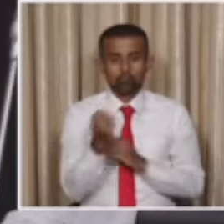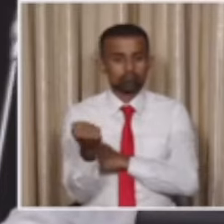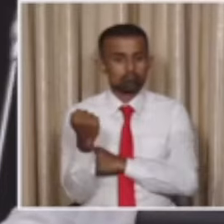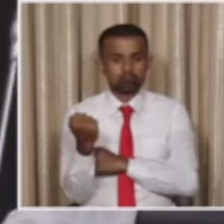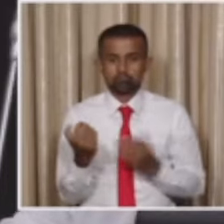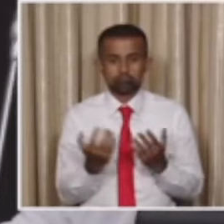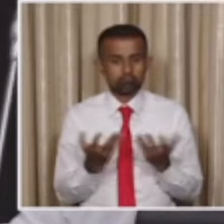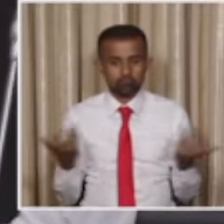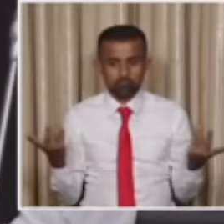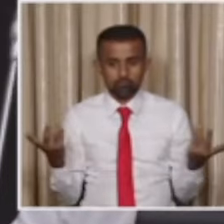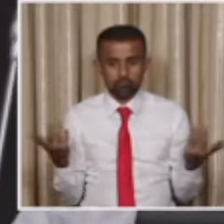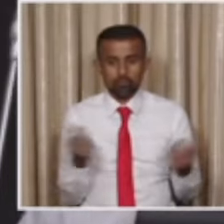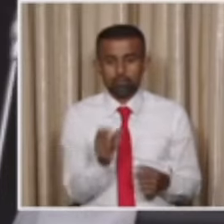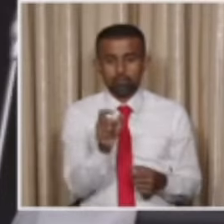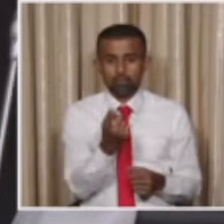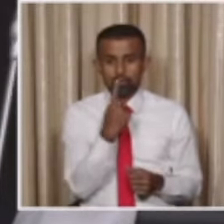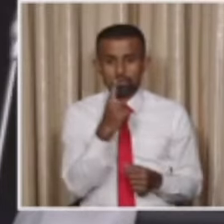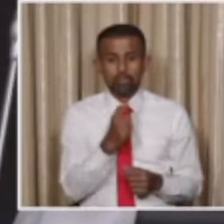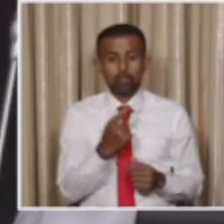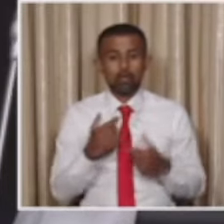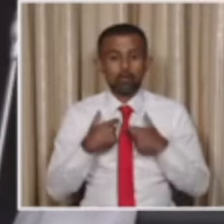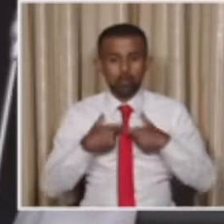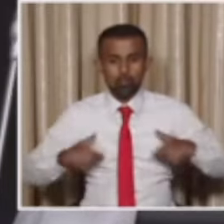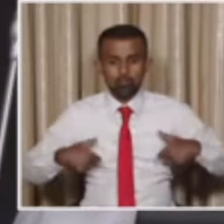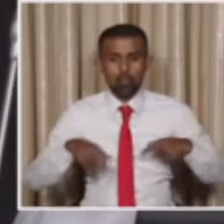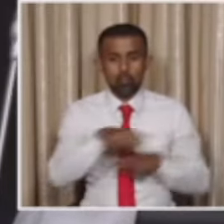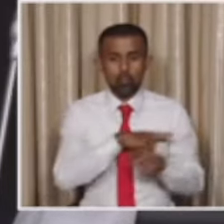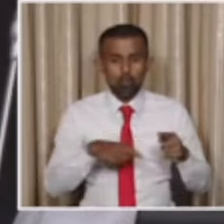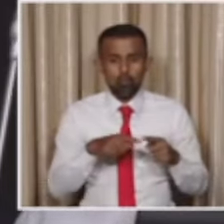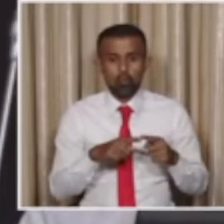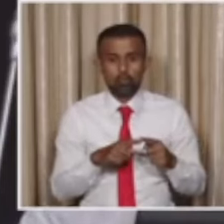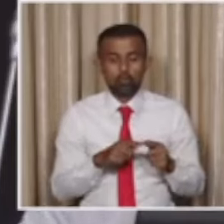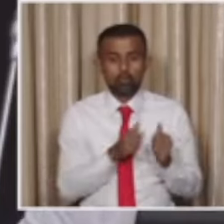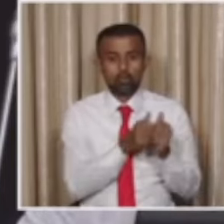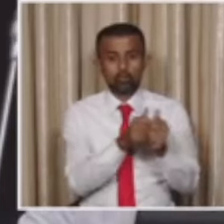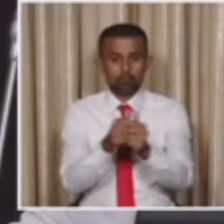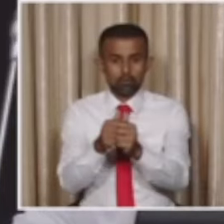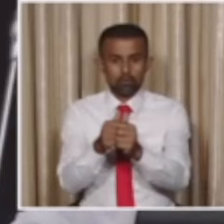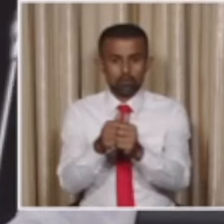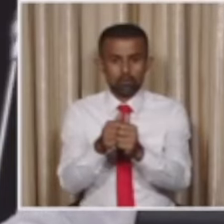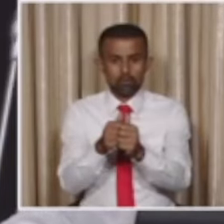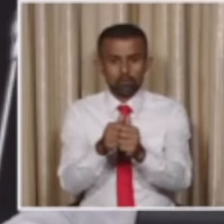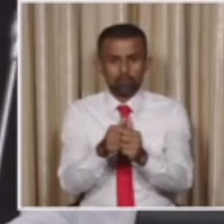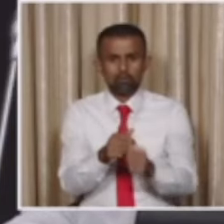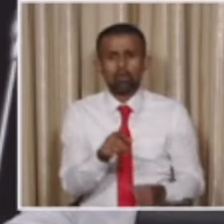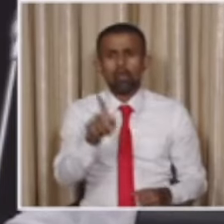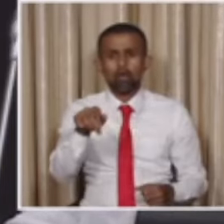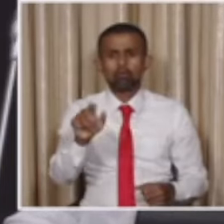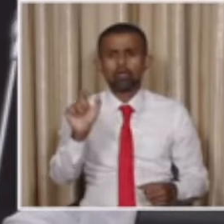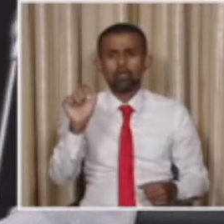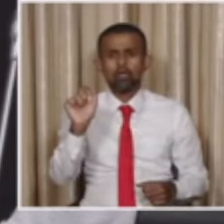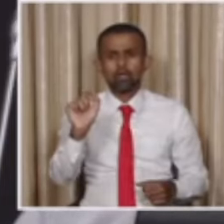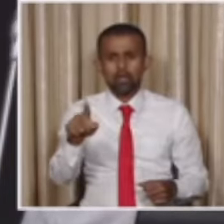එතකොට එතුමා ගෝම එක නීතිඥවරයෙක් තමයි ඔය කියපු සෙට් එකම හැම එකේම ගිහිල්ලා පෙනී හිටින්නේ. මතන කවද තුමා කියන්න කියන්න